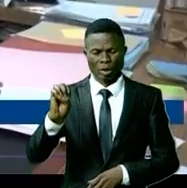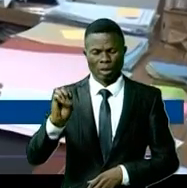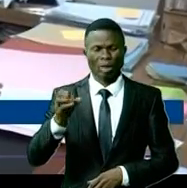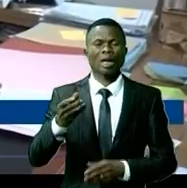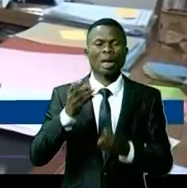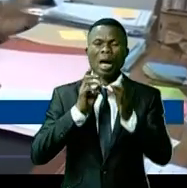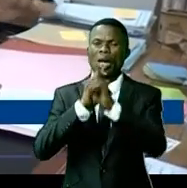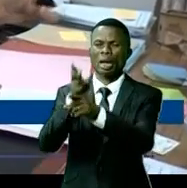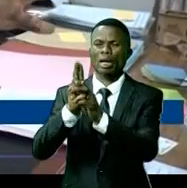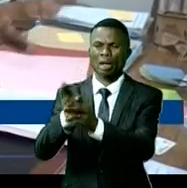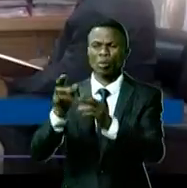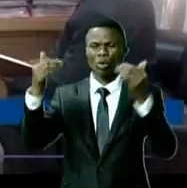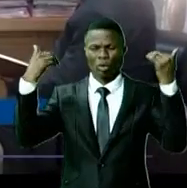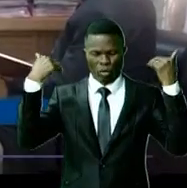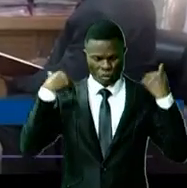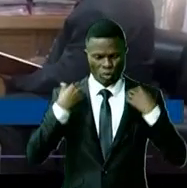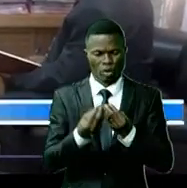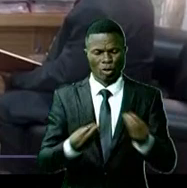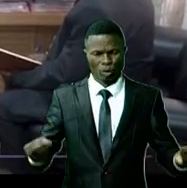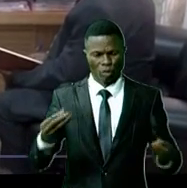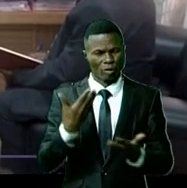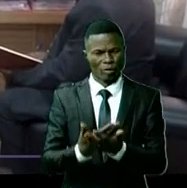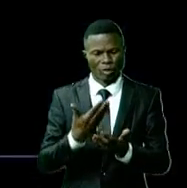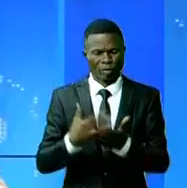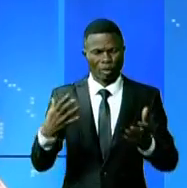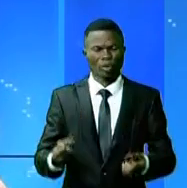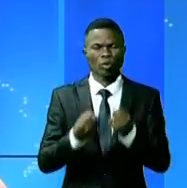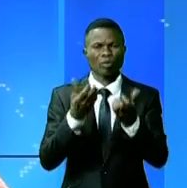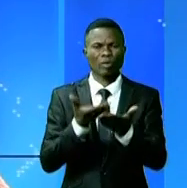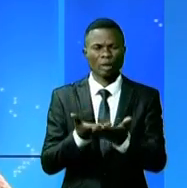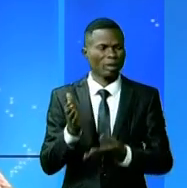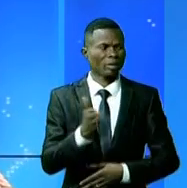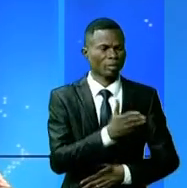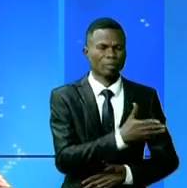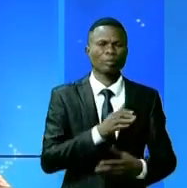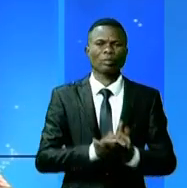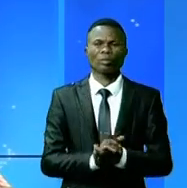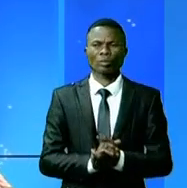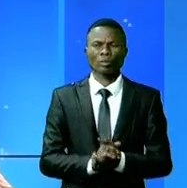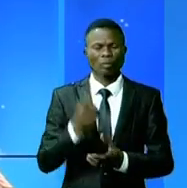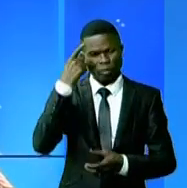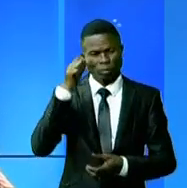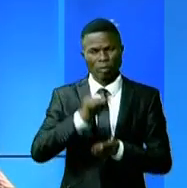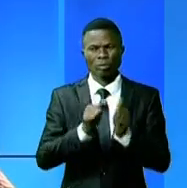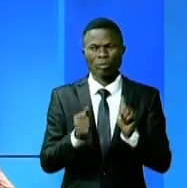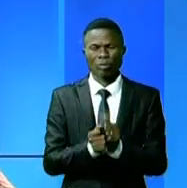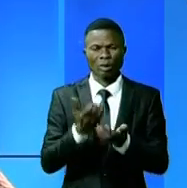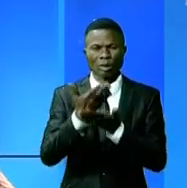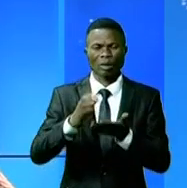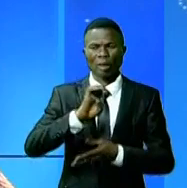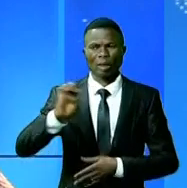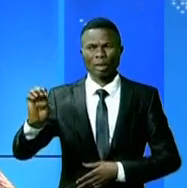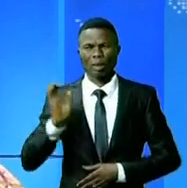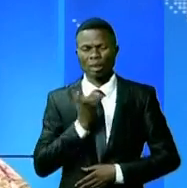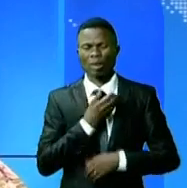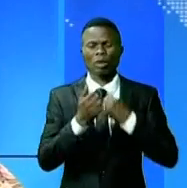la haute hiérarchie pour que des solutions idoines soient trouvées. Toujours en ce qui concerne la partie est